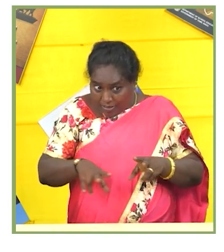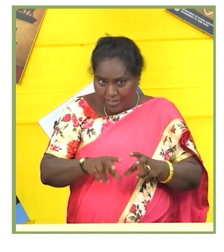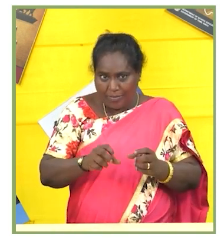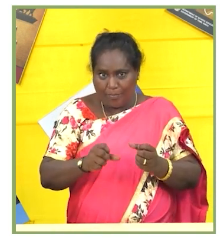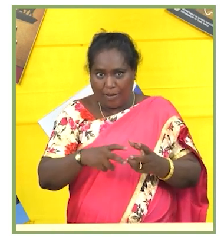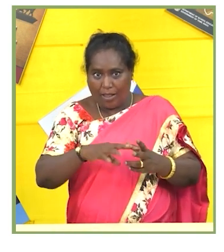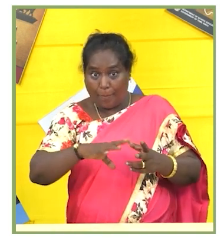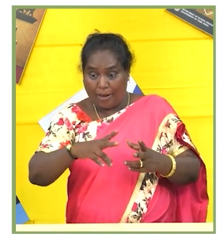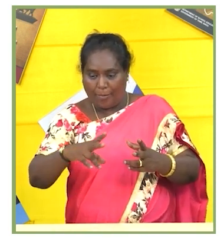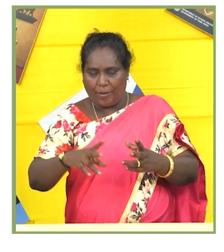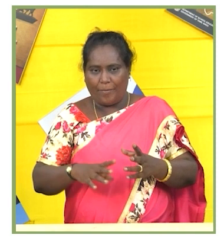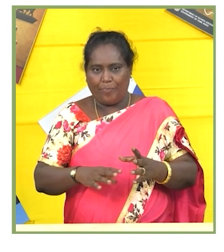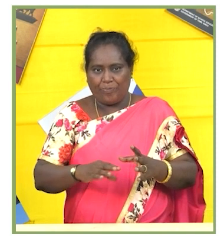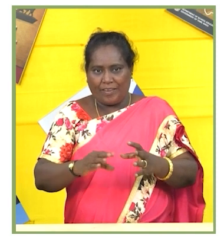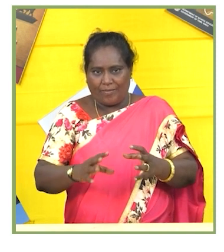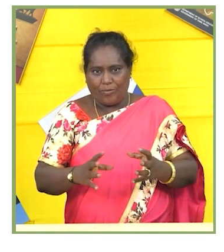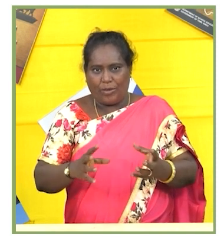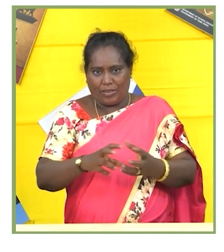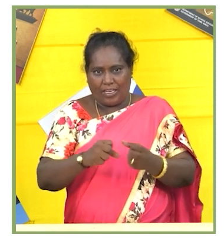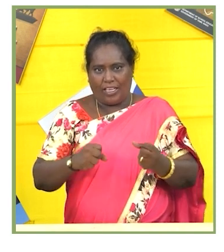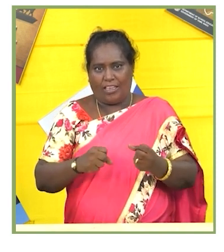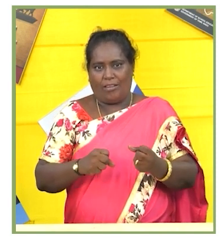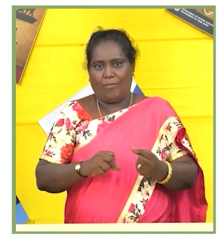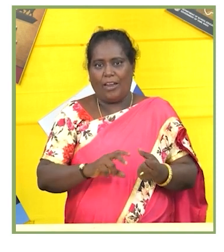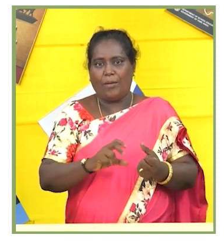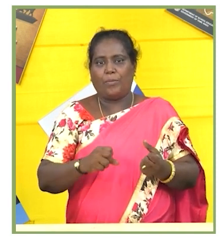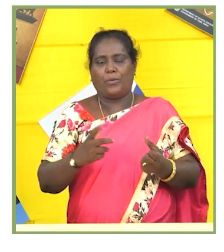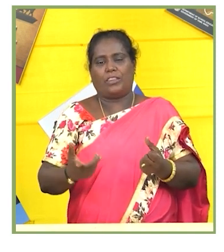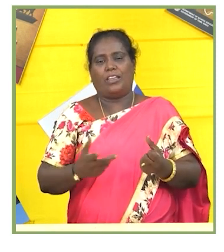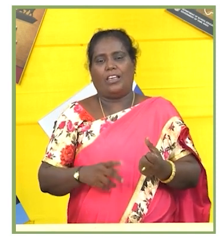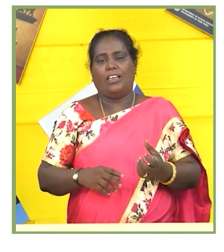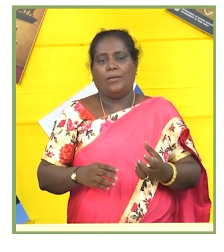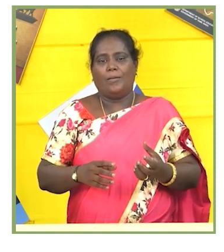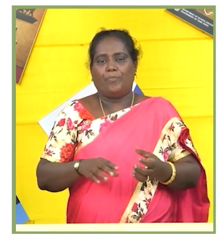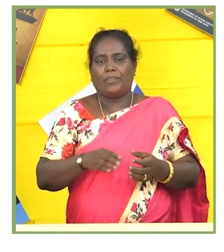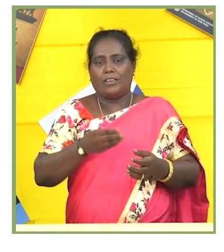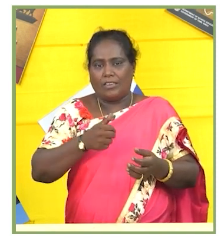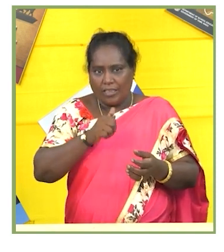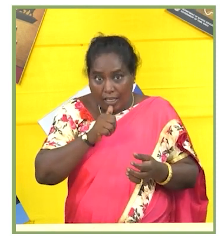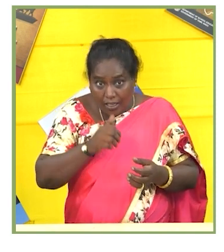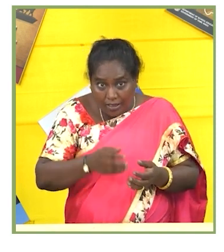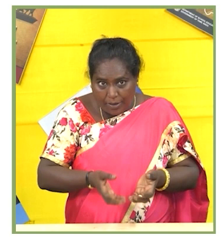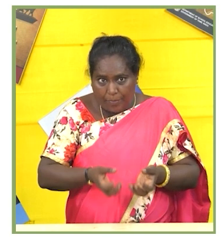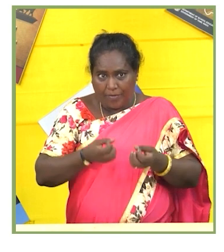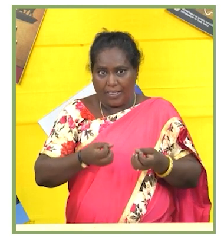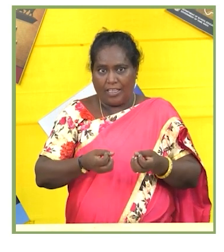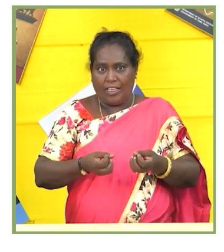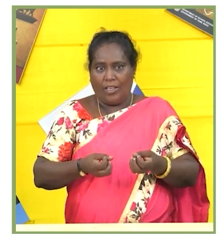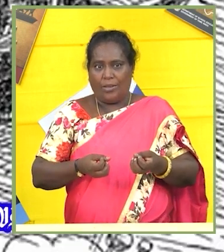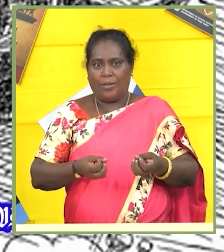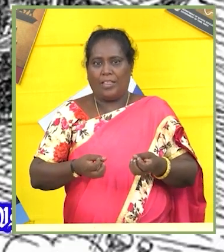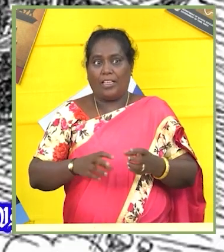சாடுபவை, இப்பொழுது இந்த மேய்ச்சல் நிலத்திற்கு செல்கின்ற வழியில் இருக்கின்ற அந்த நிலத்தை நொறுக்குகிறது, அடித்து